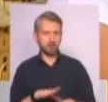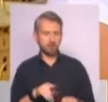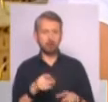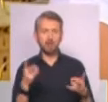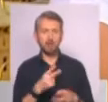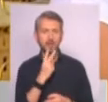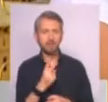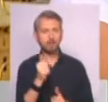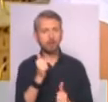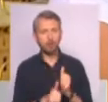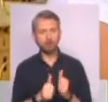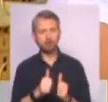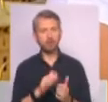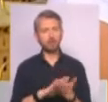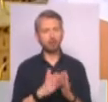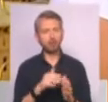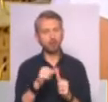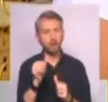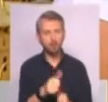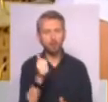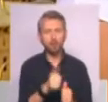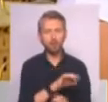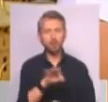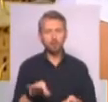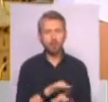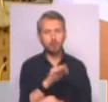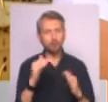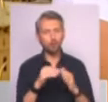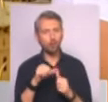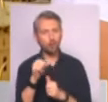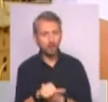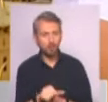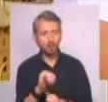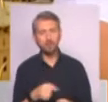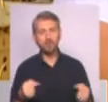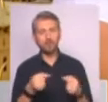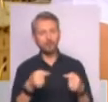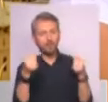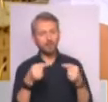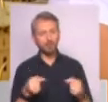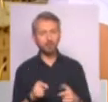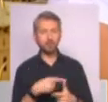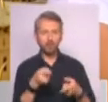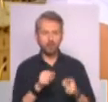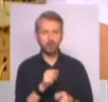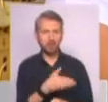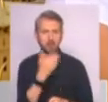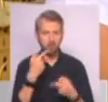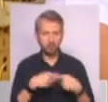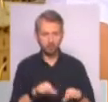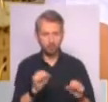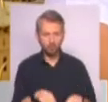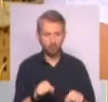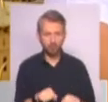кожну ситуацію окремо, кожний проєкт будинку окремо, відповідно визначати, чи дійсно там немає технічної